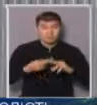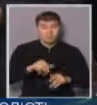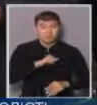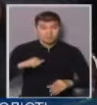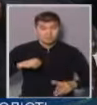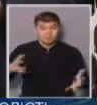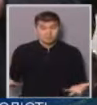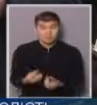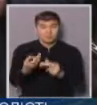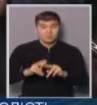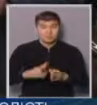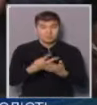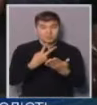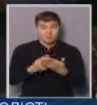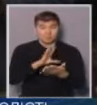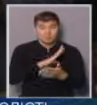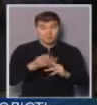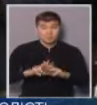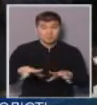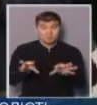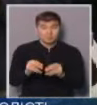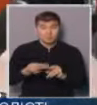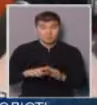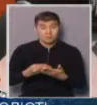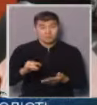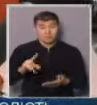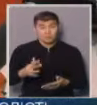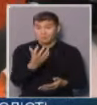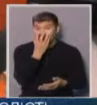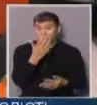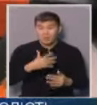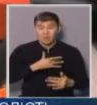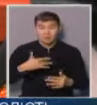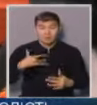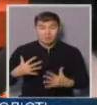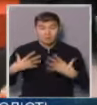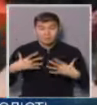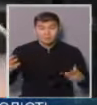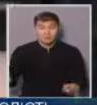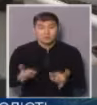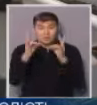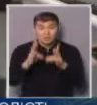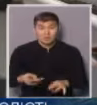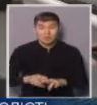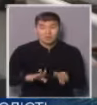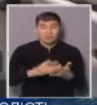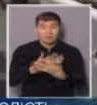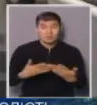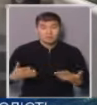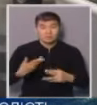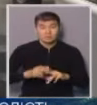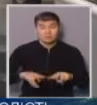өзі құтқару секілді әдіс-тәсілдерді көрсетті. Сондай-ақ драгер тыныс алу құрылғысын төтенше жағдай кезінде қолданылатын